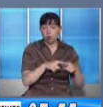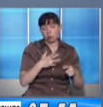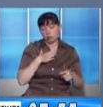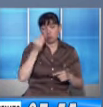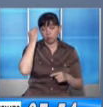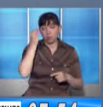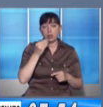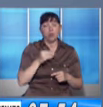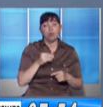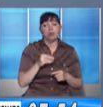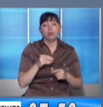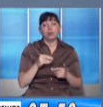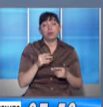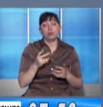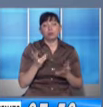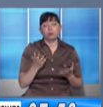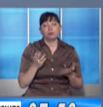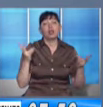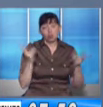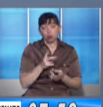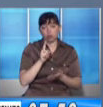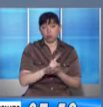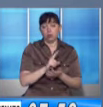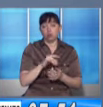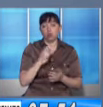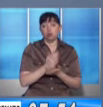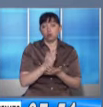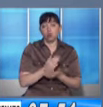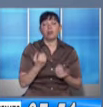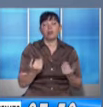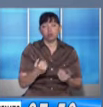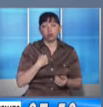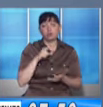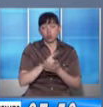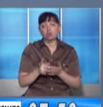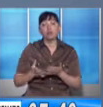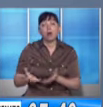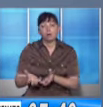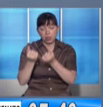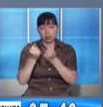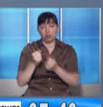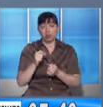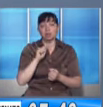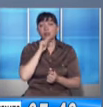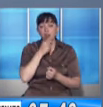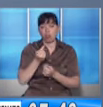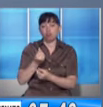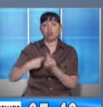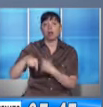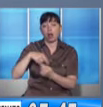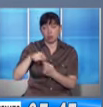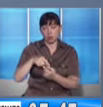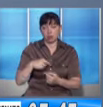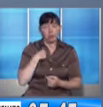punctul nostru de vedere, nu trebuie să existe. Astăzi trebuie să venim în întâmpinarea agenților economici. Eu